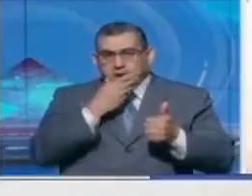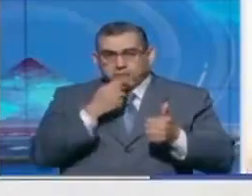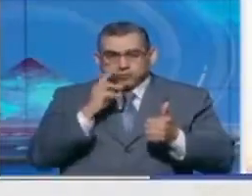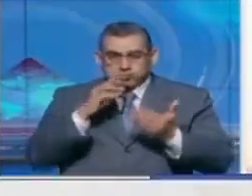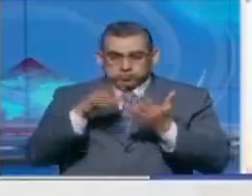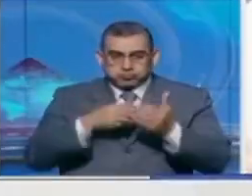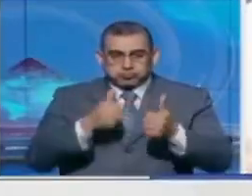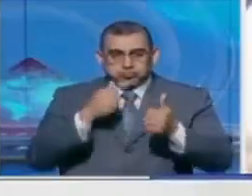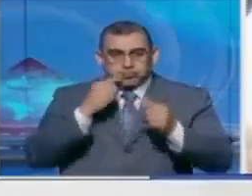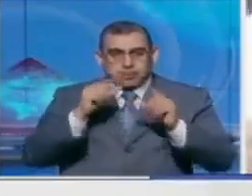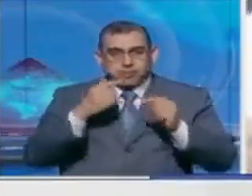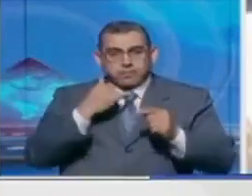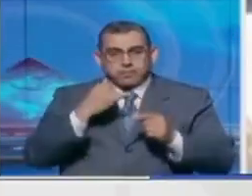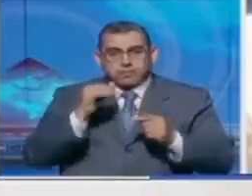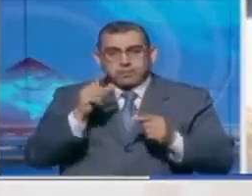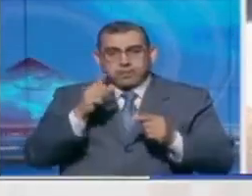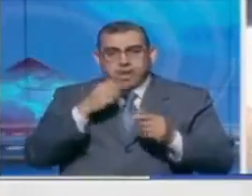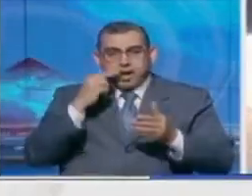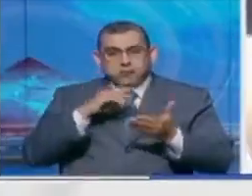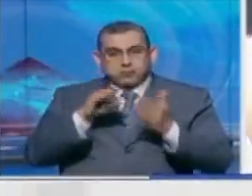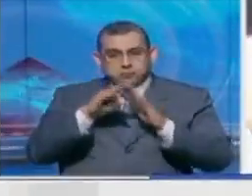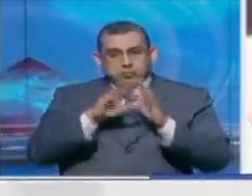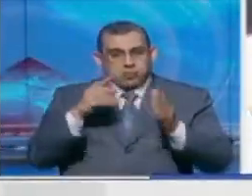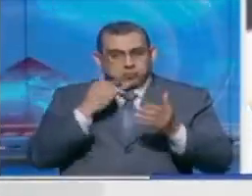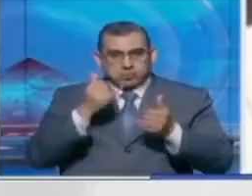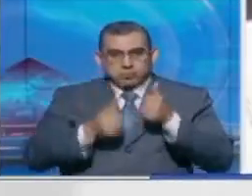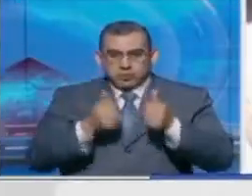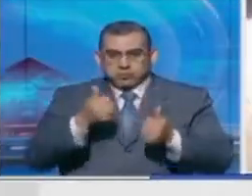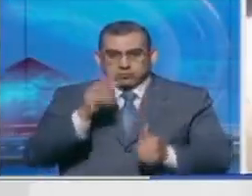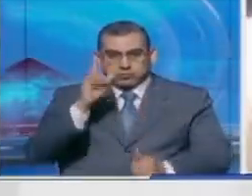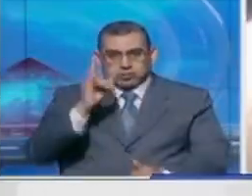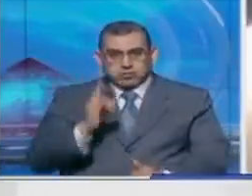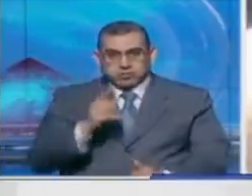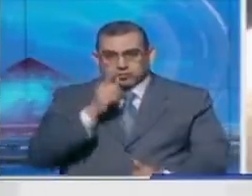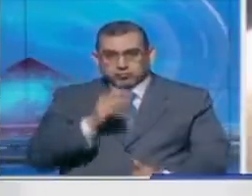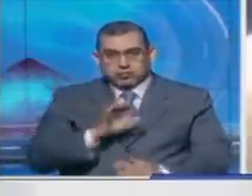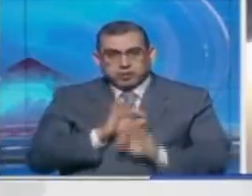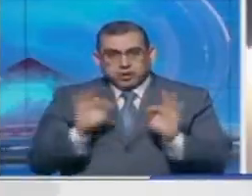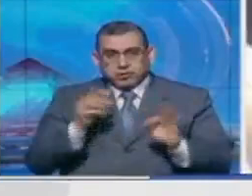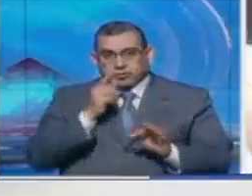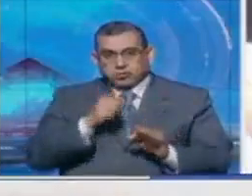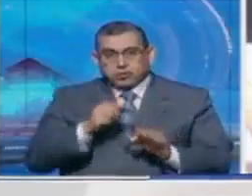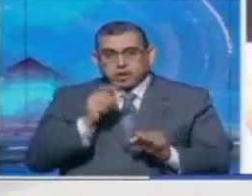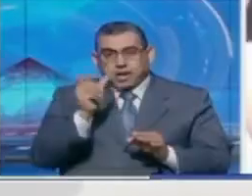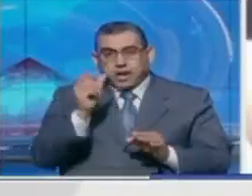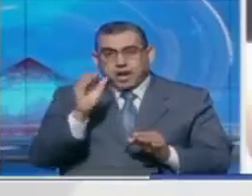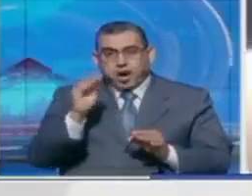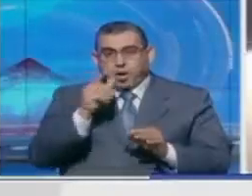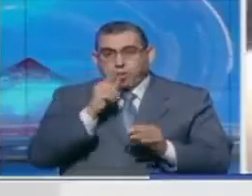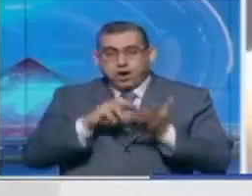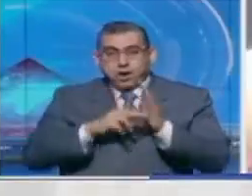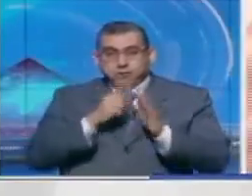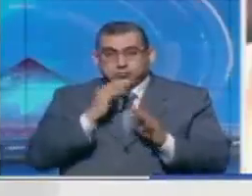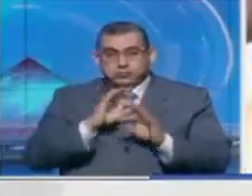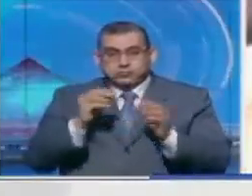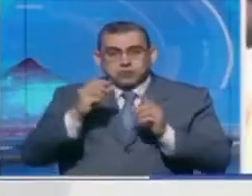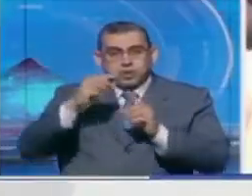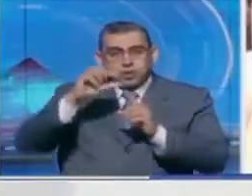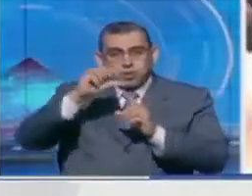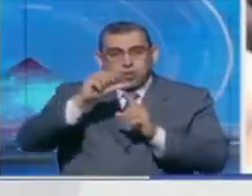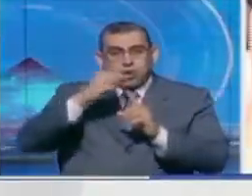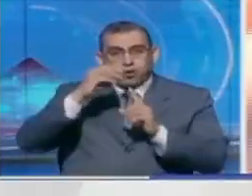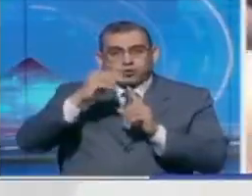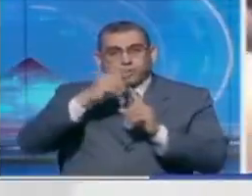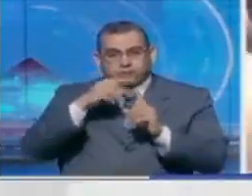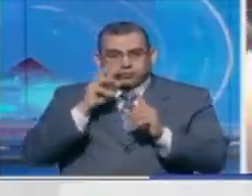عجبتني، والبلاغة برضو والنصوص كانوا حلوين. المشكلة كانت في النحو، وان البابل شيت خد مني وقت كتير، كنت ممكن